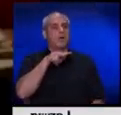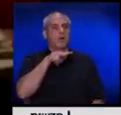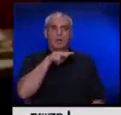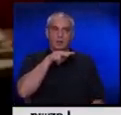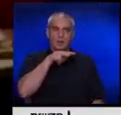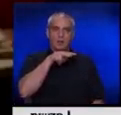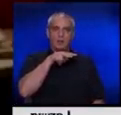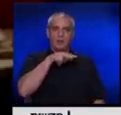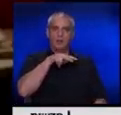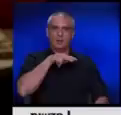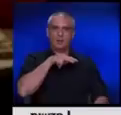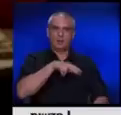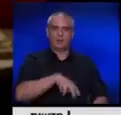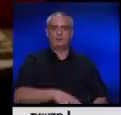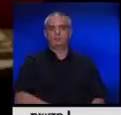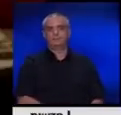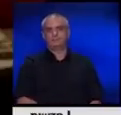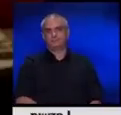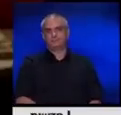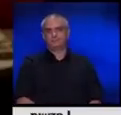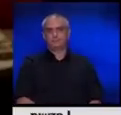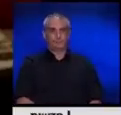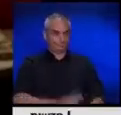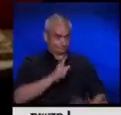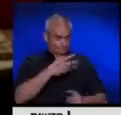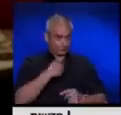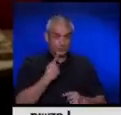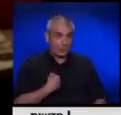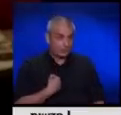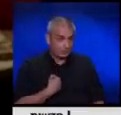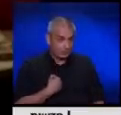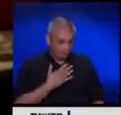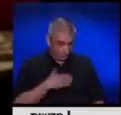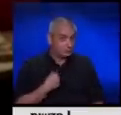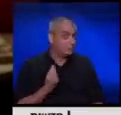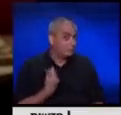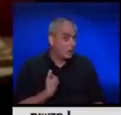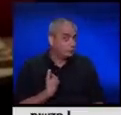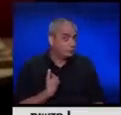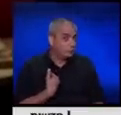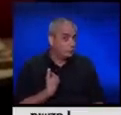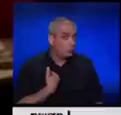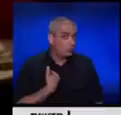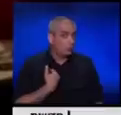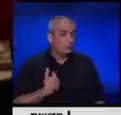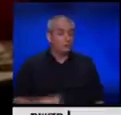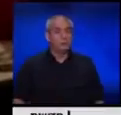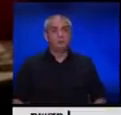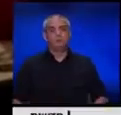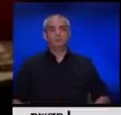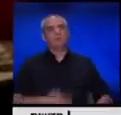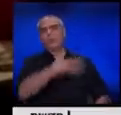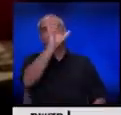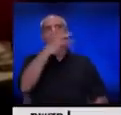הוא מסתכל עליך. יש לך משהו להגיד לי? אתה רוצה ממני משהו? אז הוא פשוט פה, מה אתה